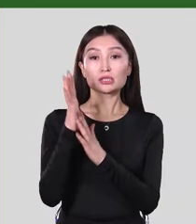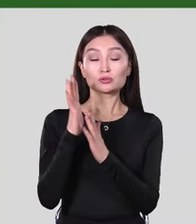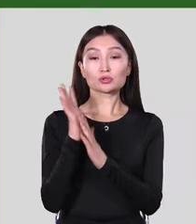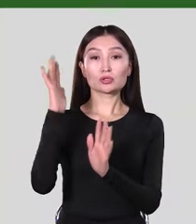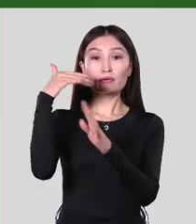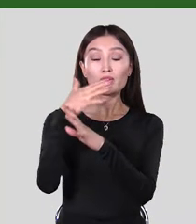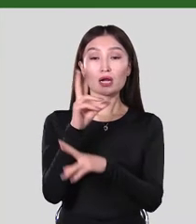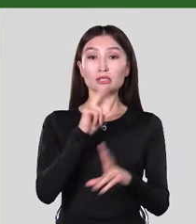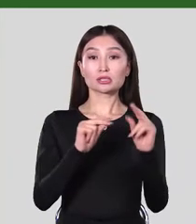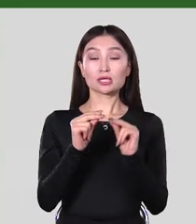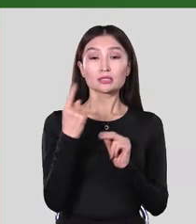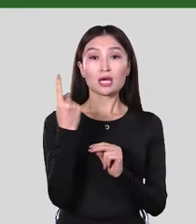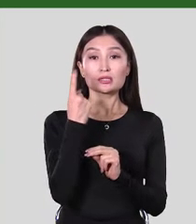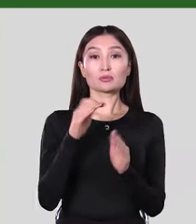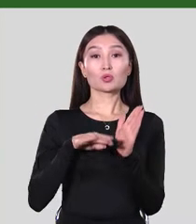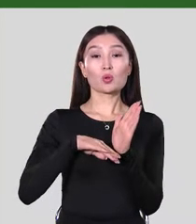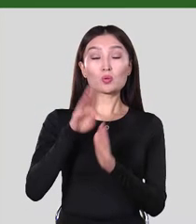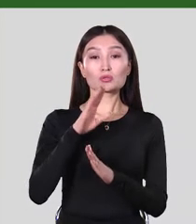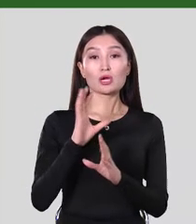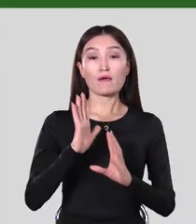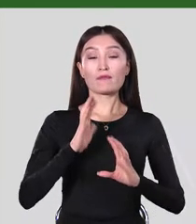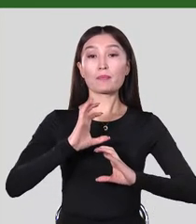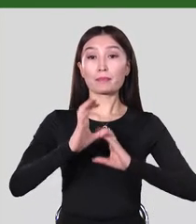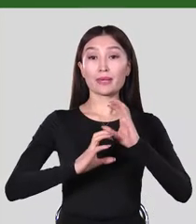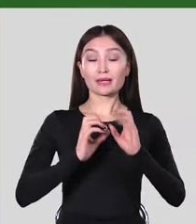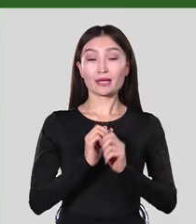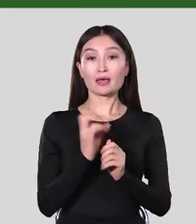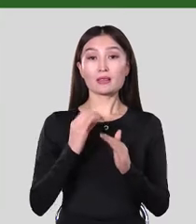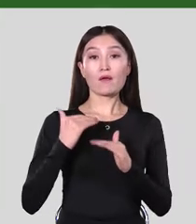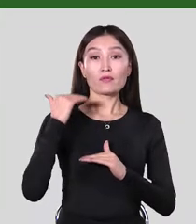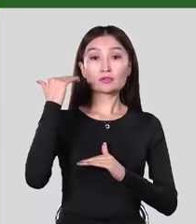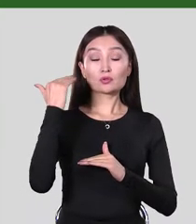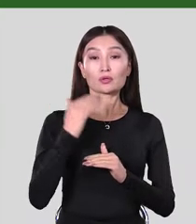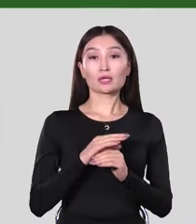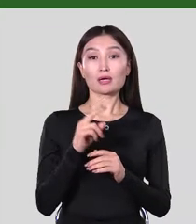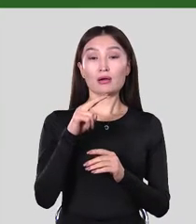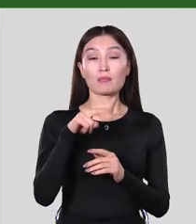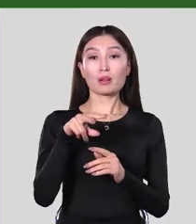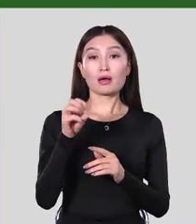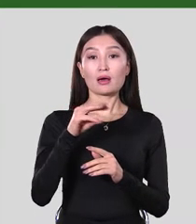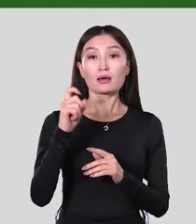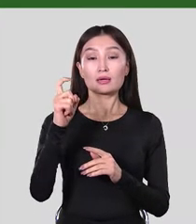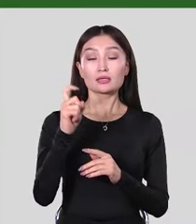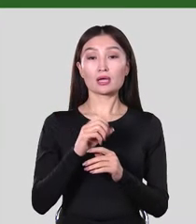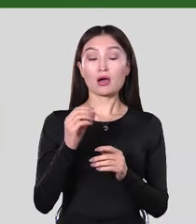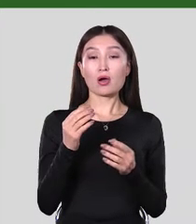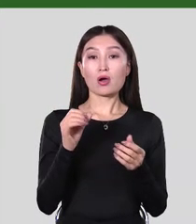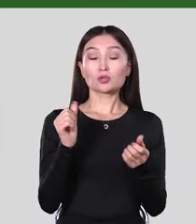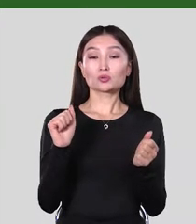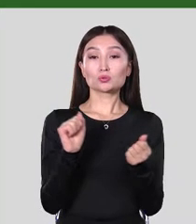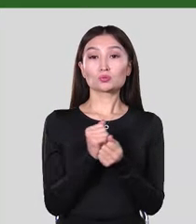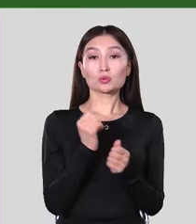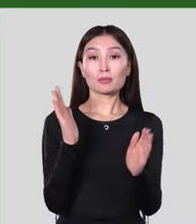склонах, считается одним из лучших в мире. На высоких плато с более прохладным и сухим